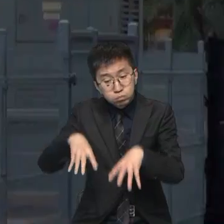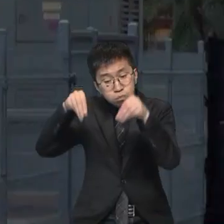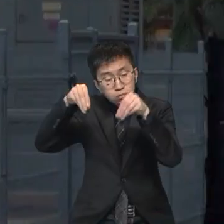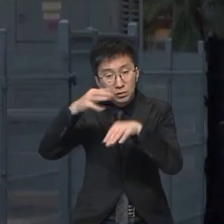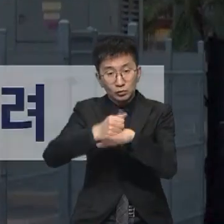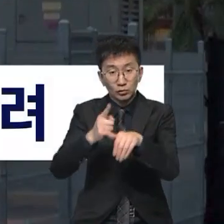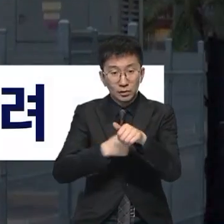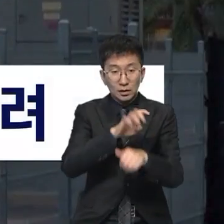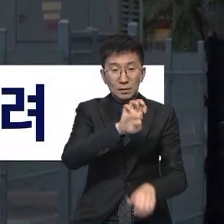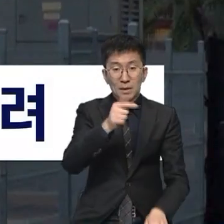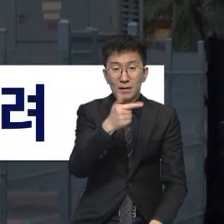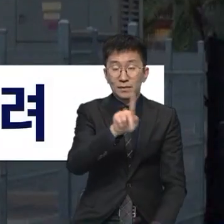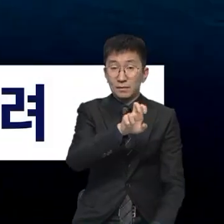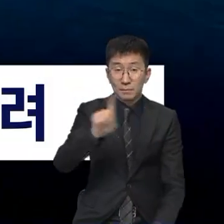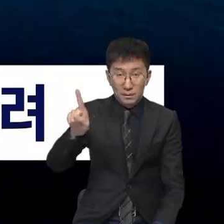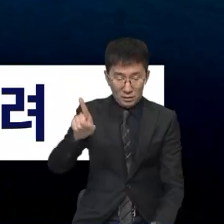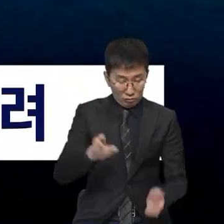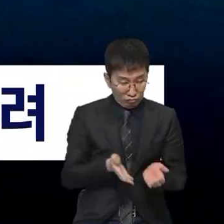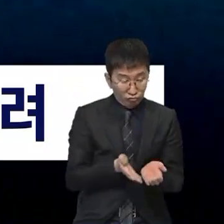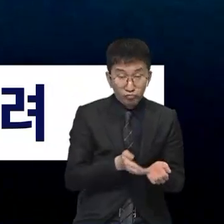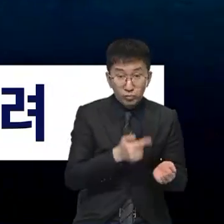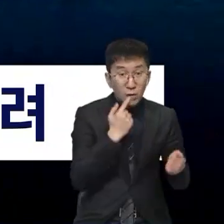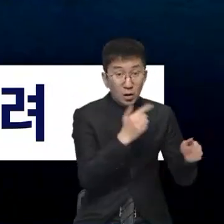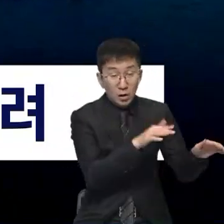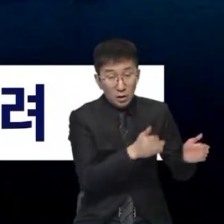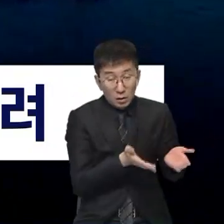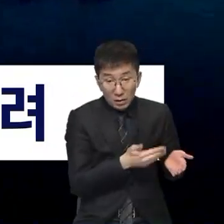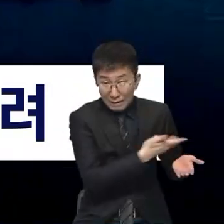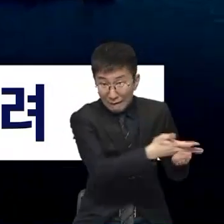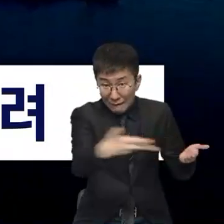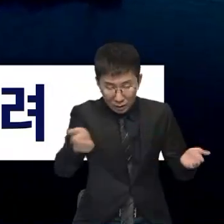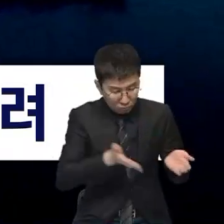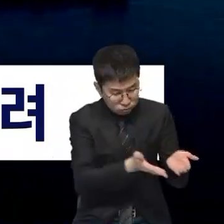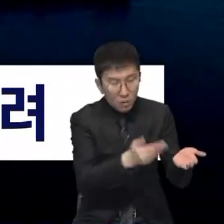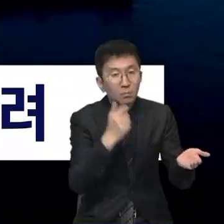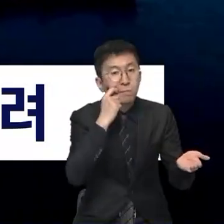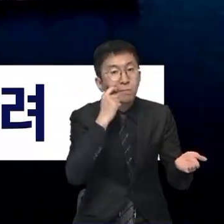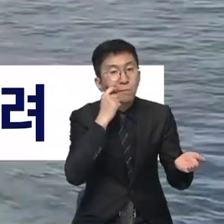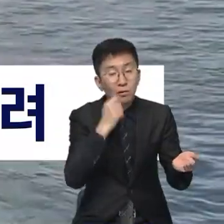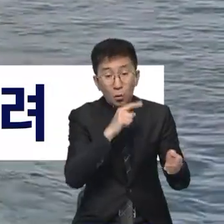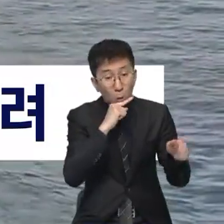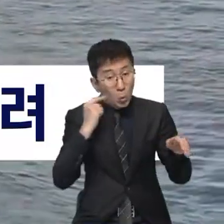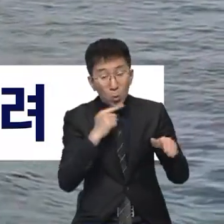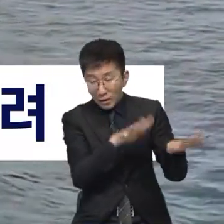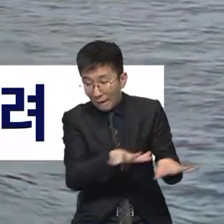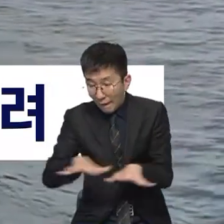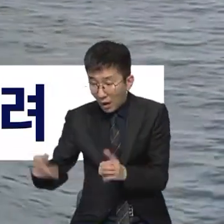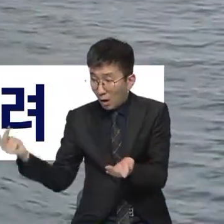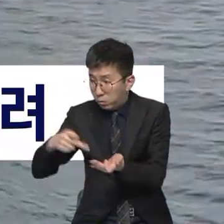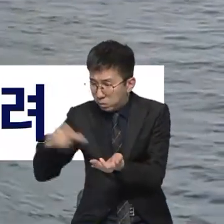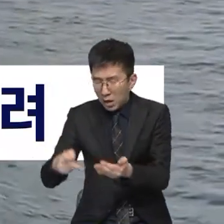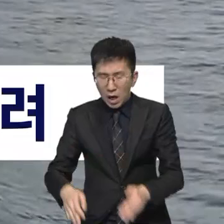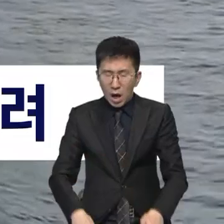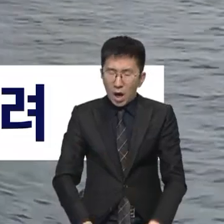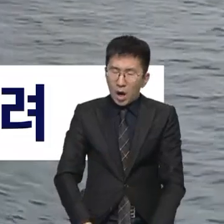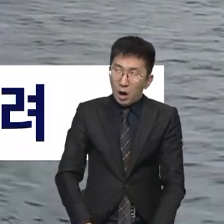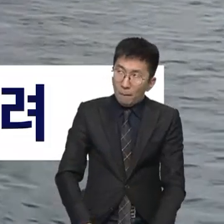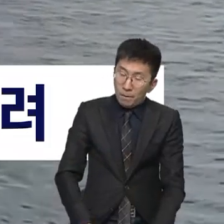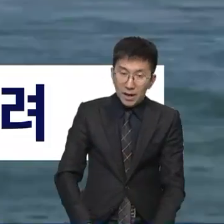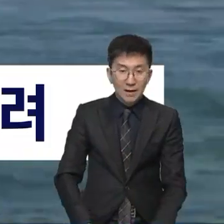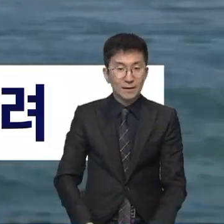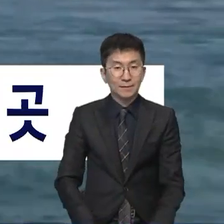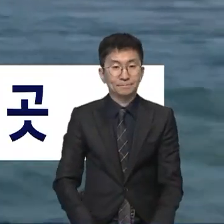운하 통행량이 줄어든 데다 홍해 피습 가능성이 커지면서 해상 물류 차질이 우려되는 상황입니다. 수에즈